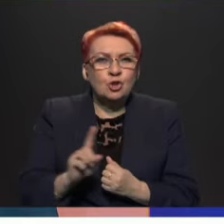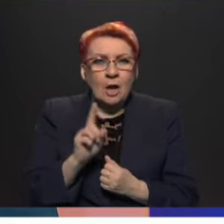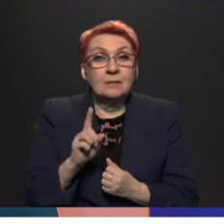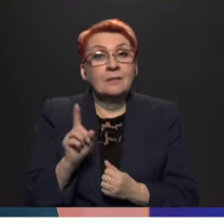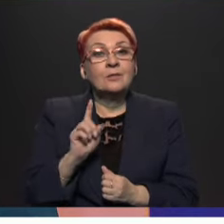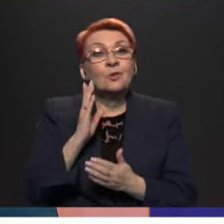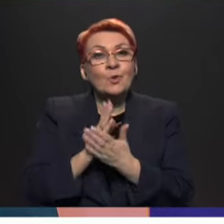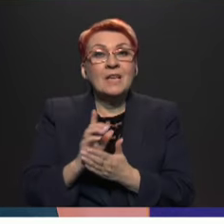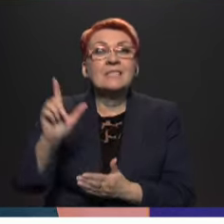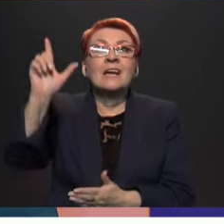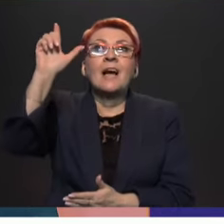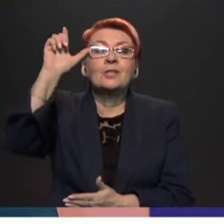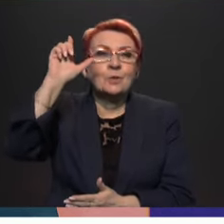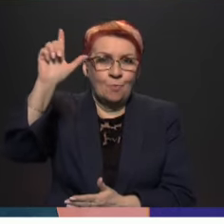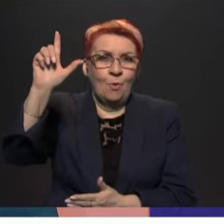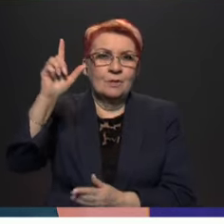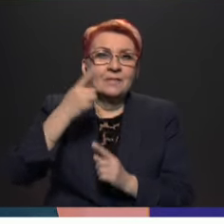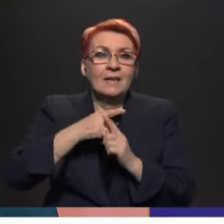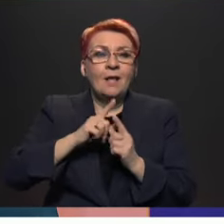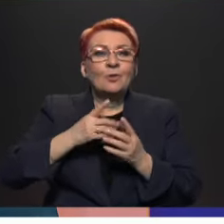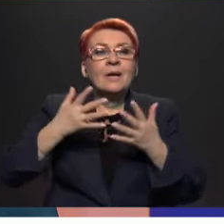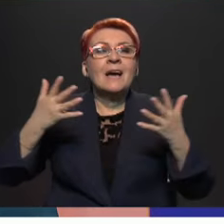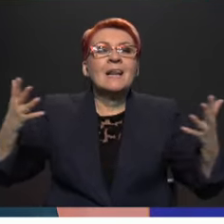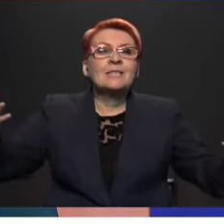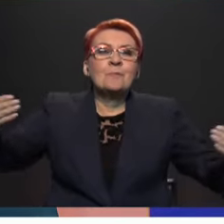есть Господь, который